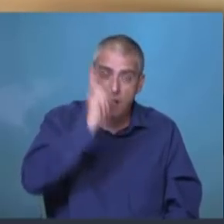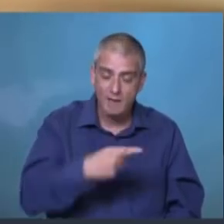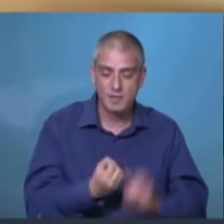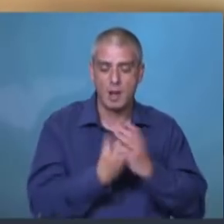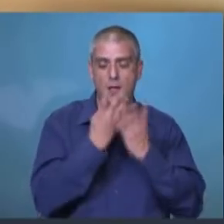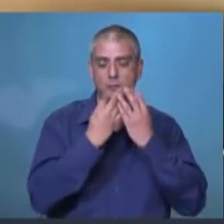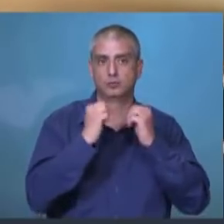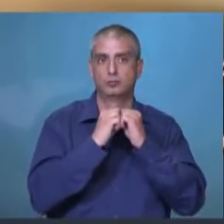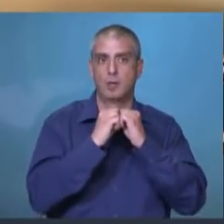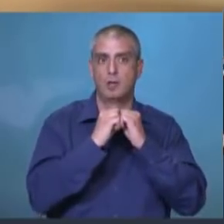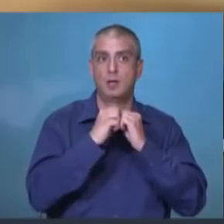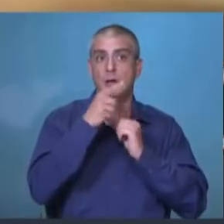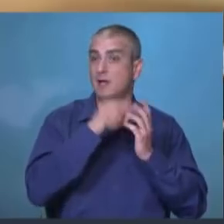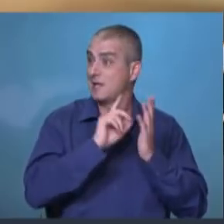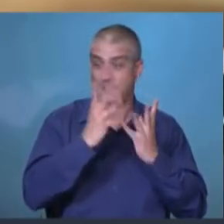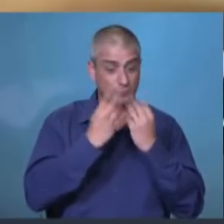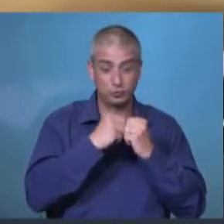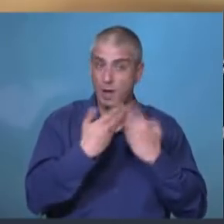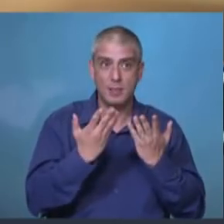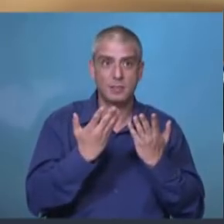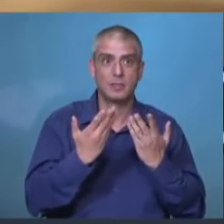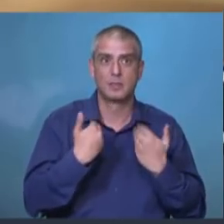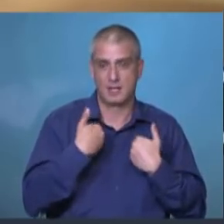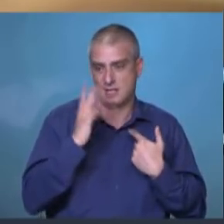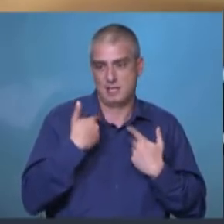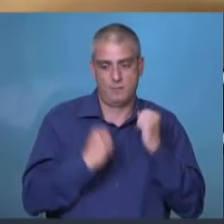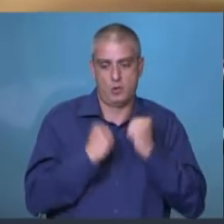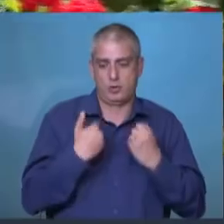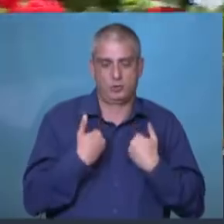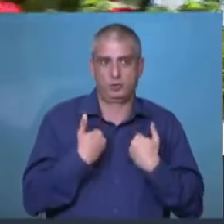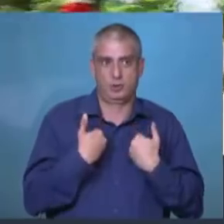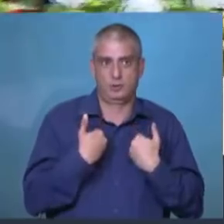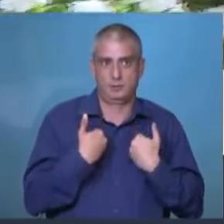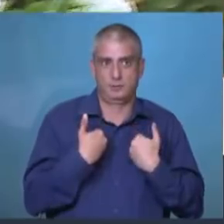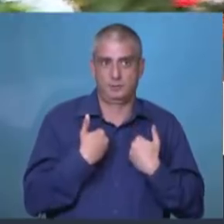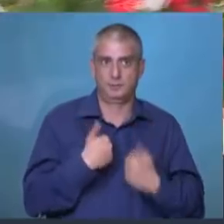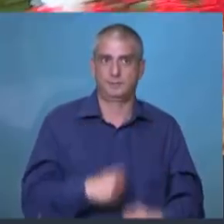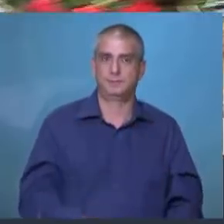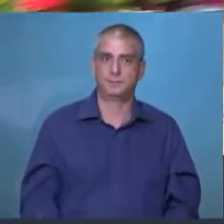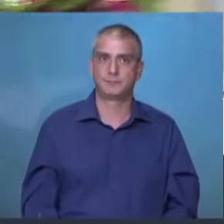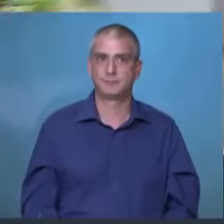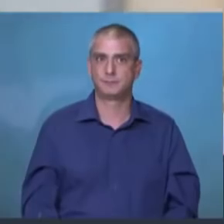להקים משפחה, כי אם היא לא תקים משפחה אז לי יהיה מאוד קשה עם זה גם.